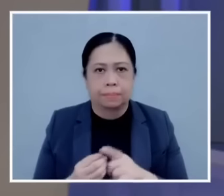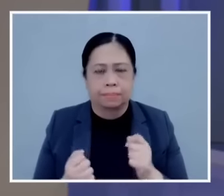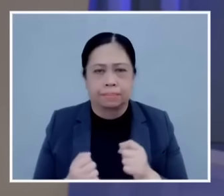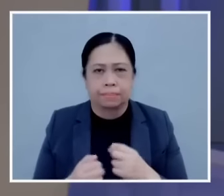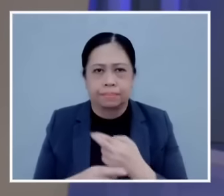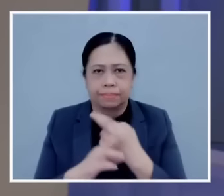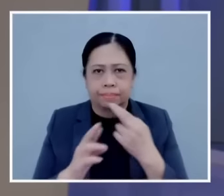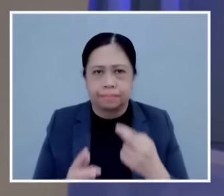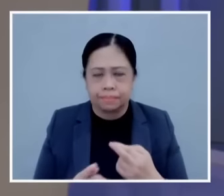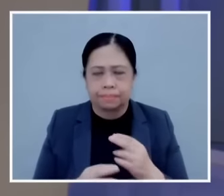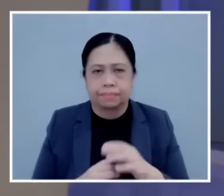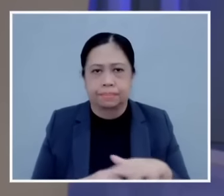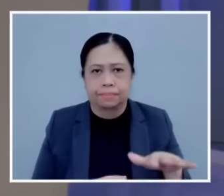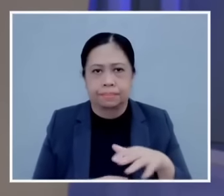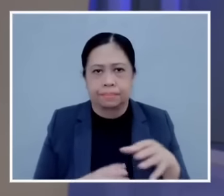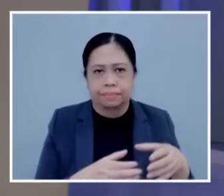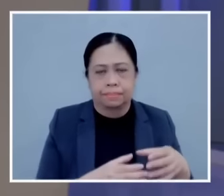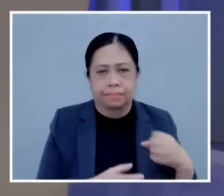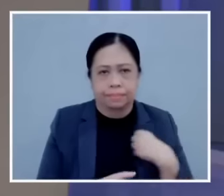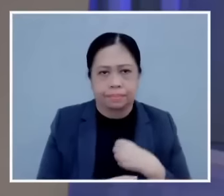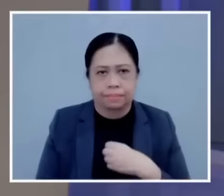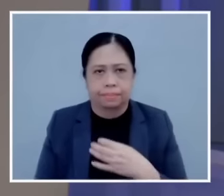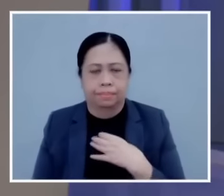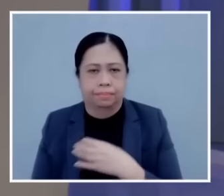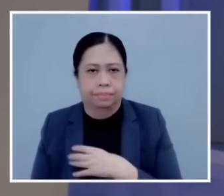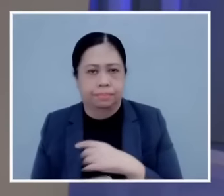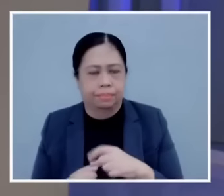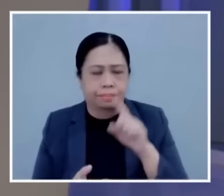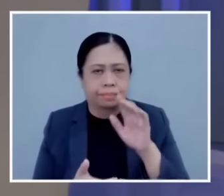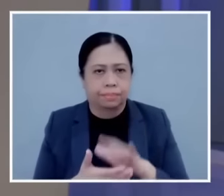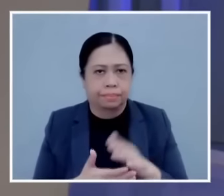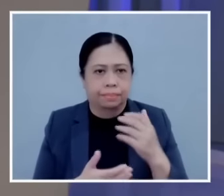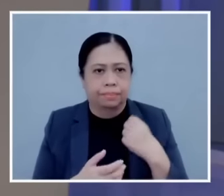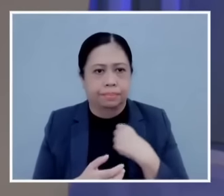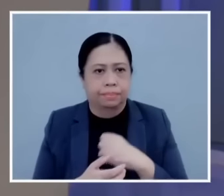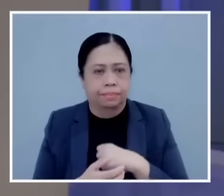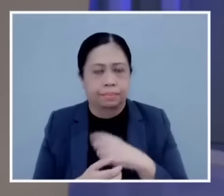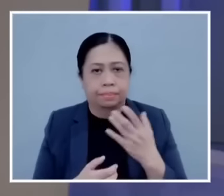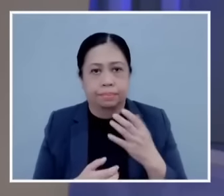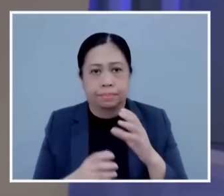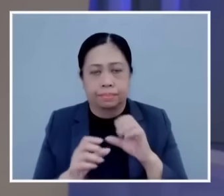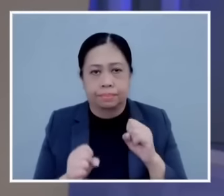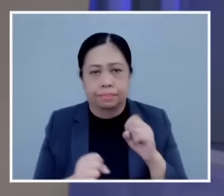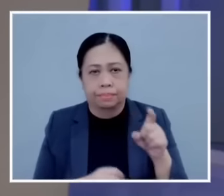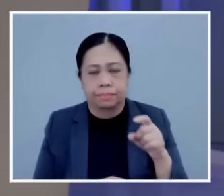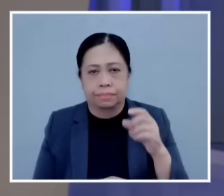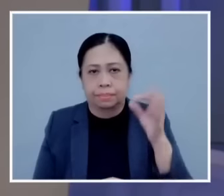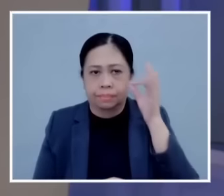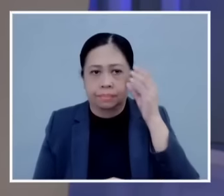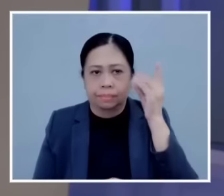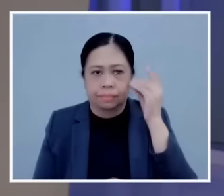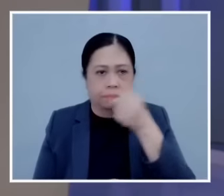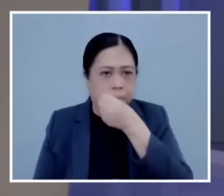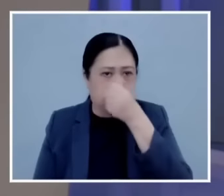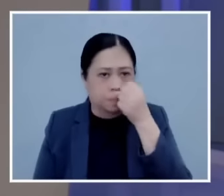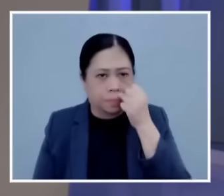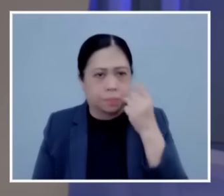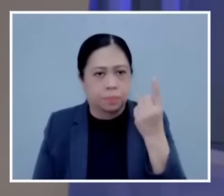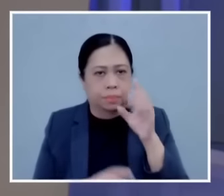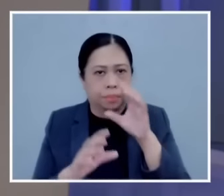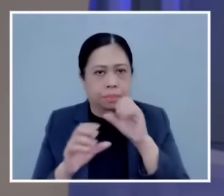interparliamentary courtesy. Naniniwala naman sina dating Senate President Franklin Drilon at Tito Soto na tanging si